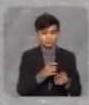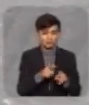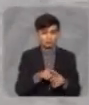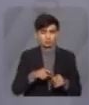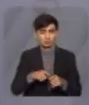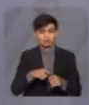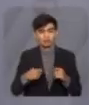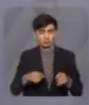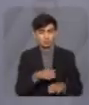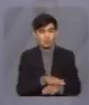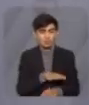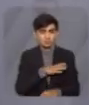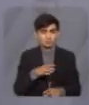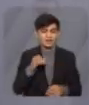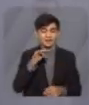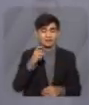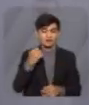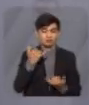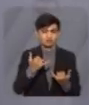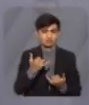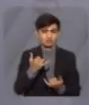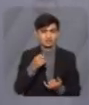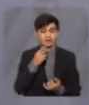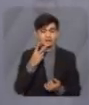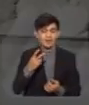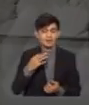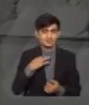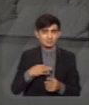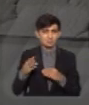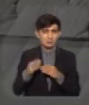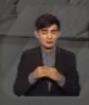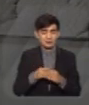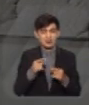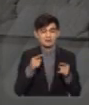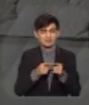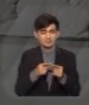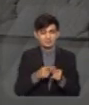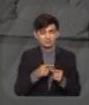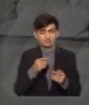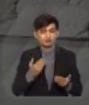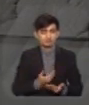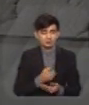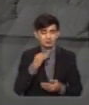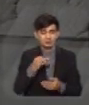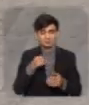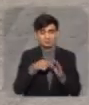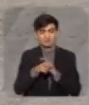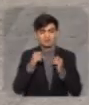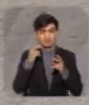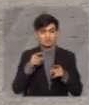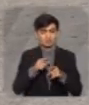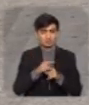жүріп жатқанына наразы. Қазір Ирина Вилкова екі баласымен бірге пәтер жалдап өлместің күйін кешіп жатырмын